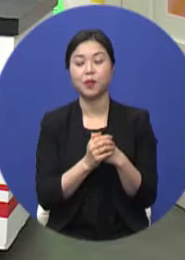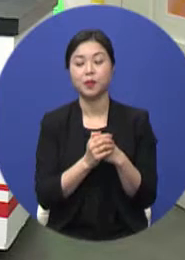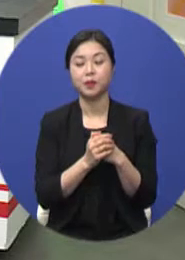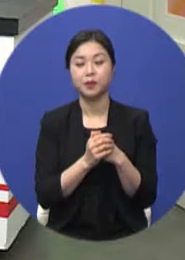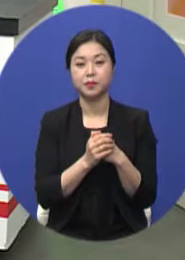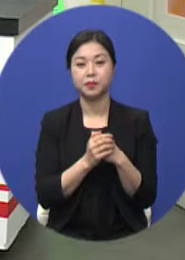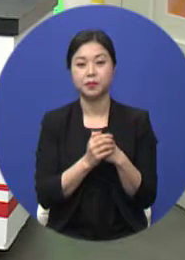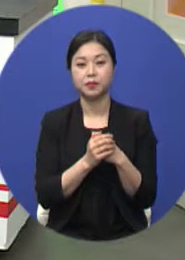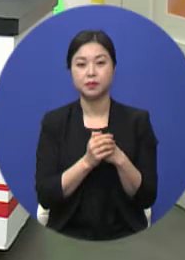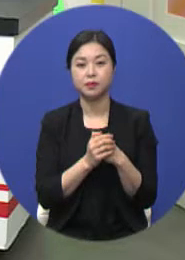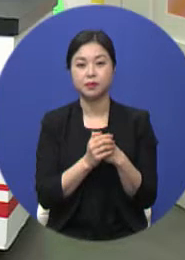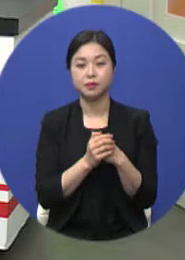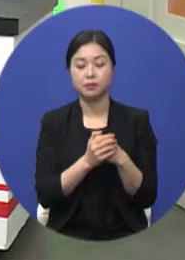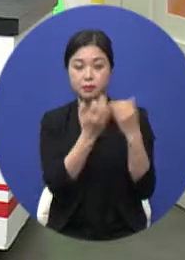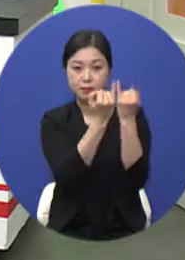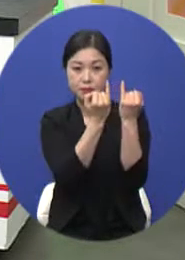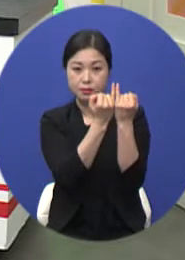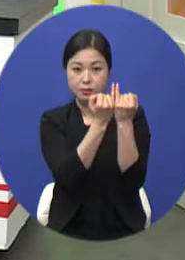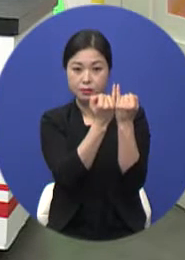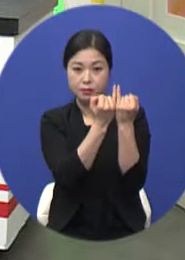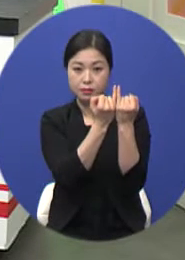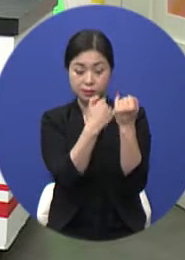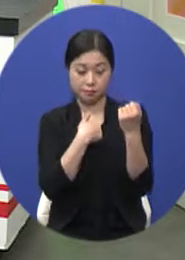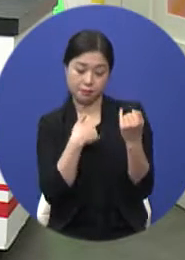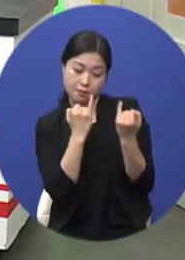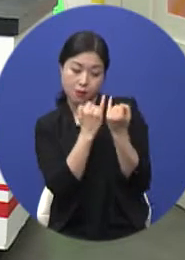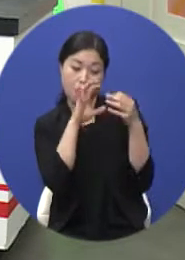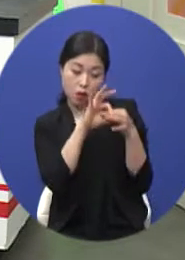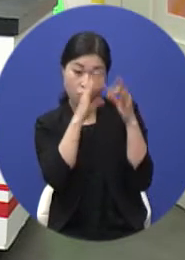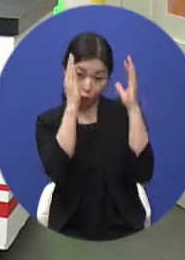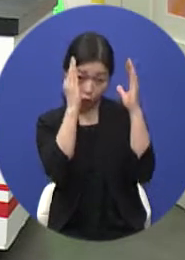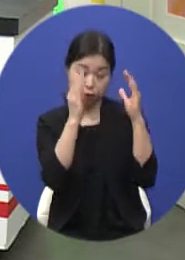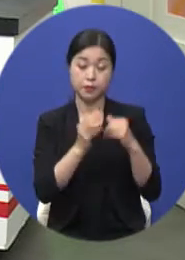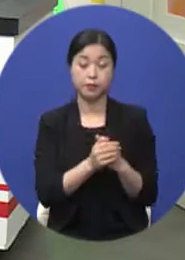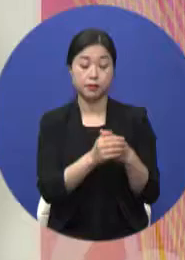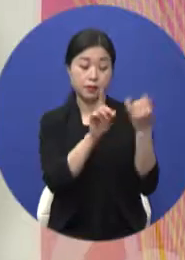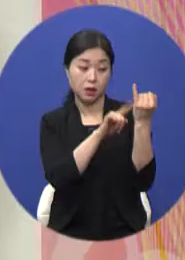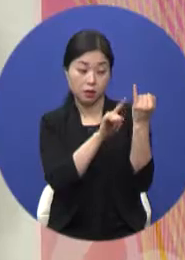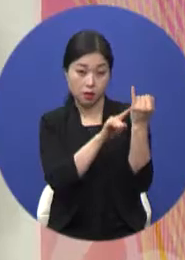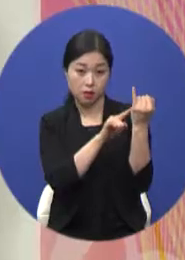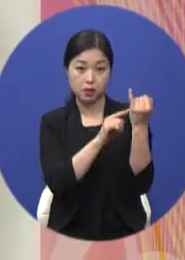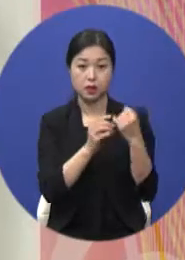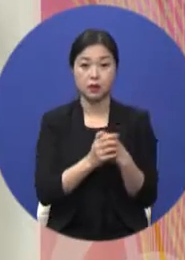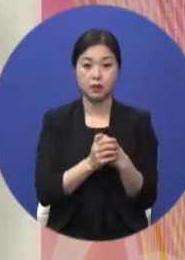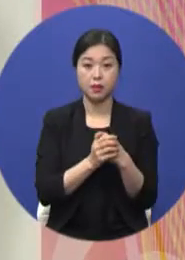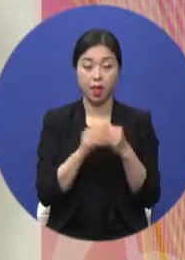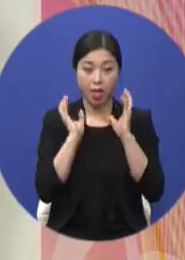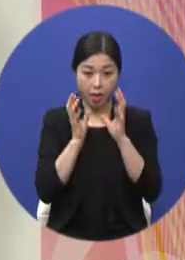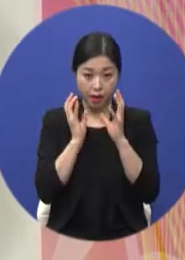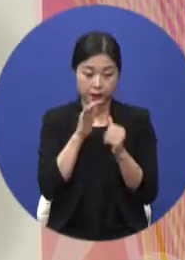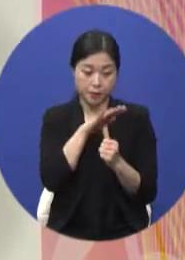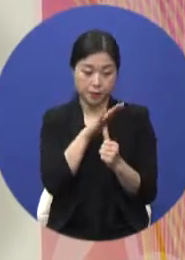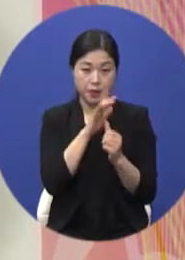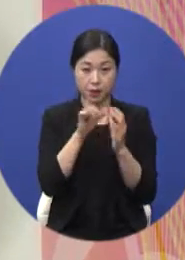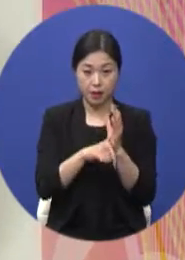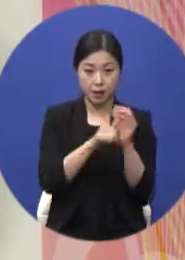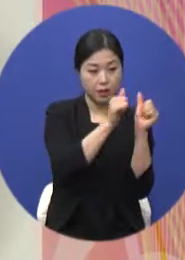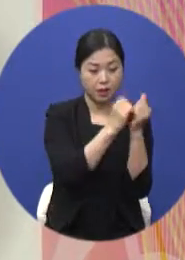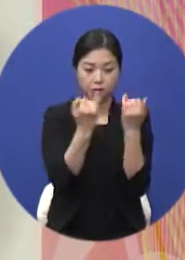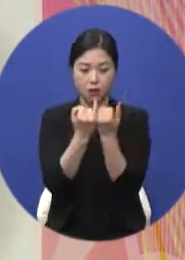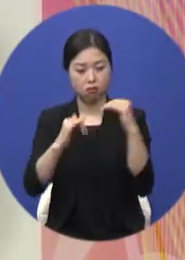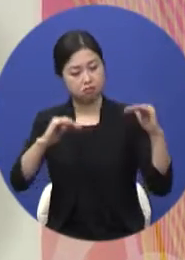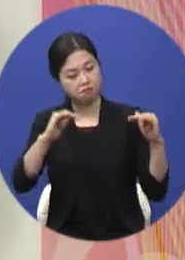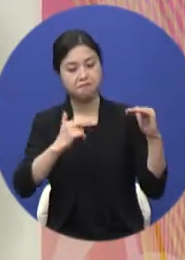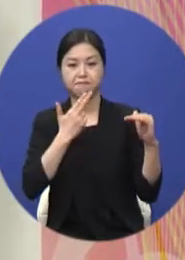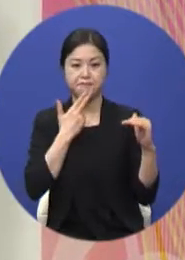이제 소녀 우리가 이제 여성들 제가 이제 여성학을 공부하다 보니까 네. 여성이 이제 유아기 때는 이제 남자나 여자나 별반